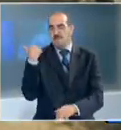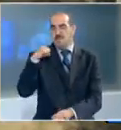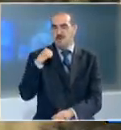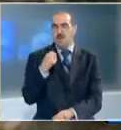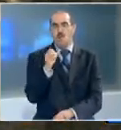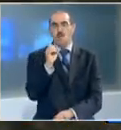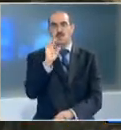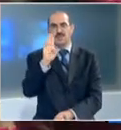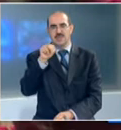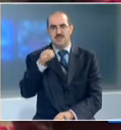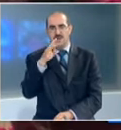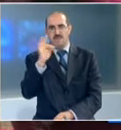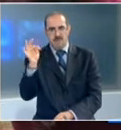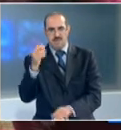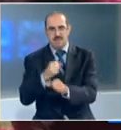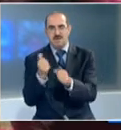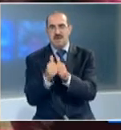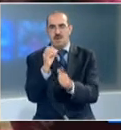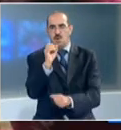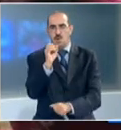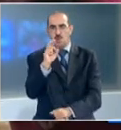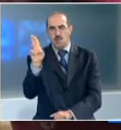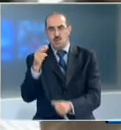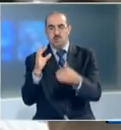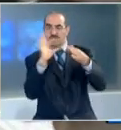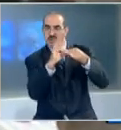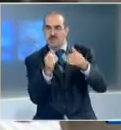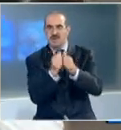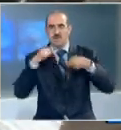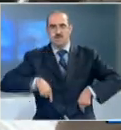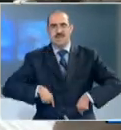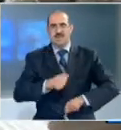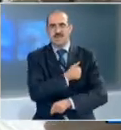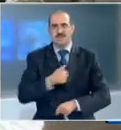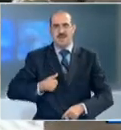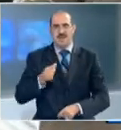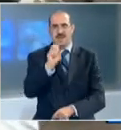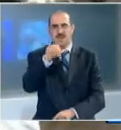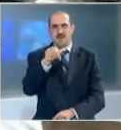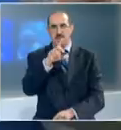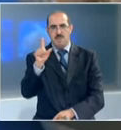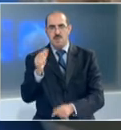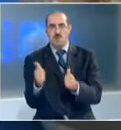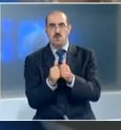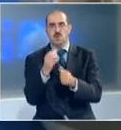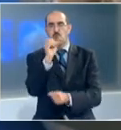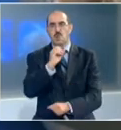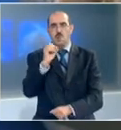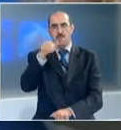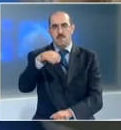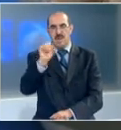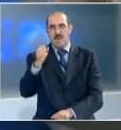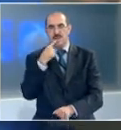منظمة اليونيسف التابعة للأمم المتحدة بالتعاون مع وزارة الصحة النيبالية ومنظمة الصحة العالمية